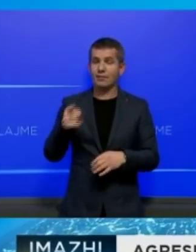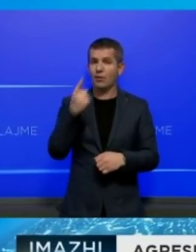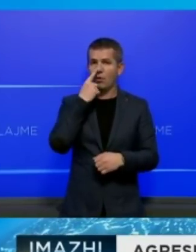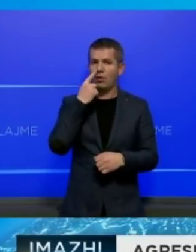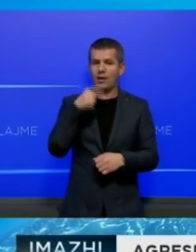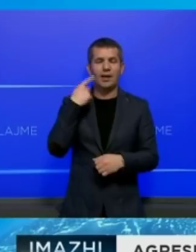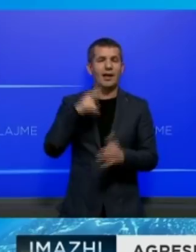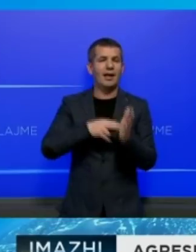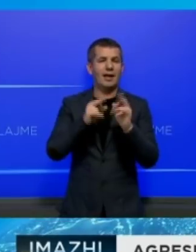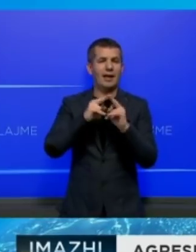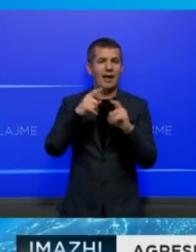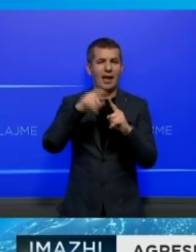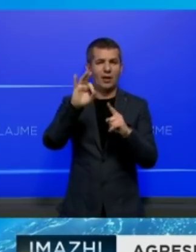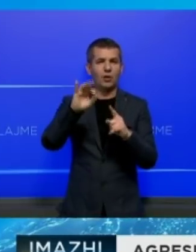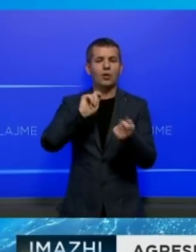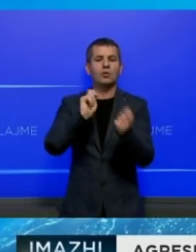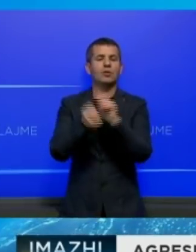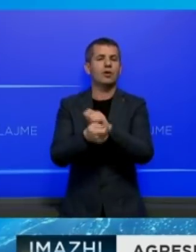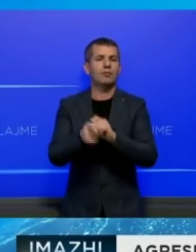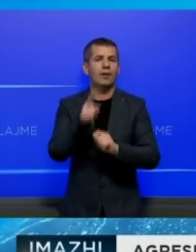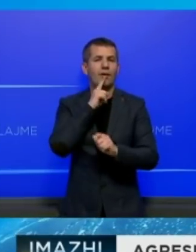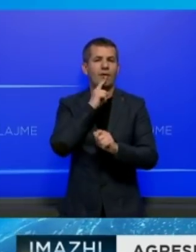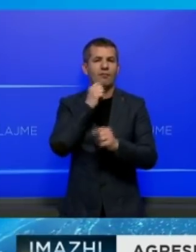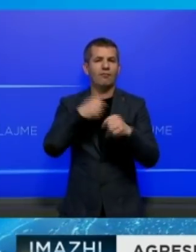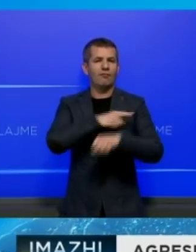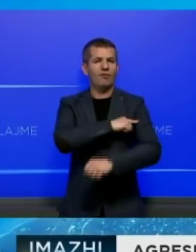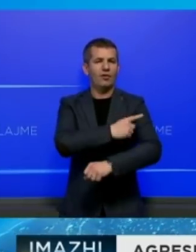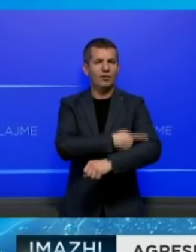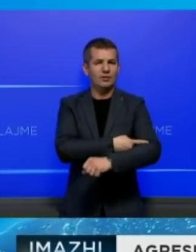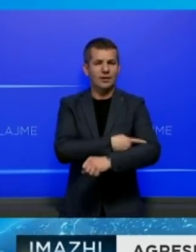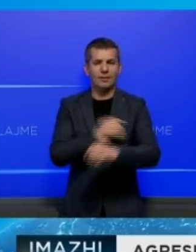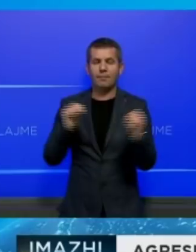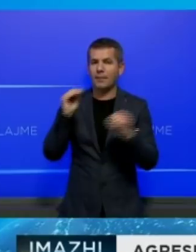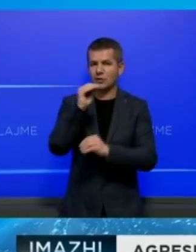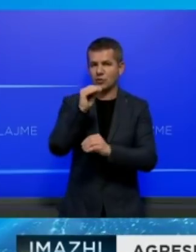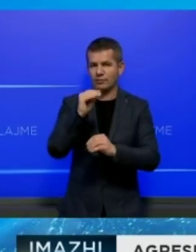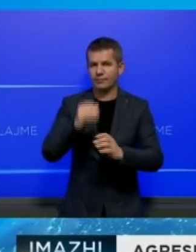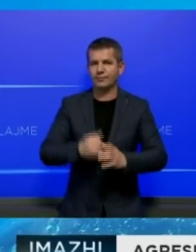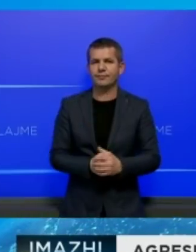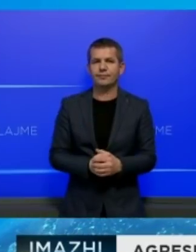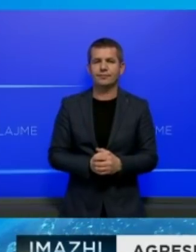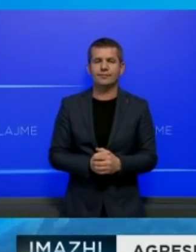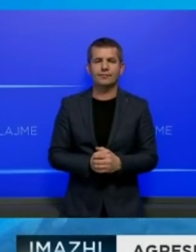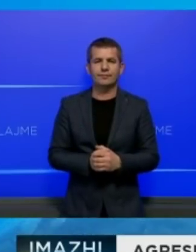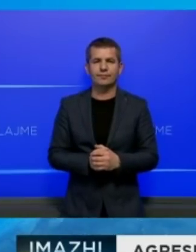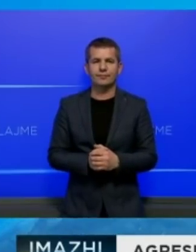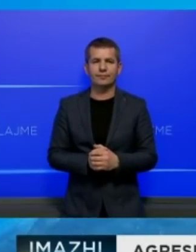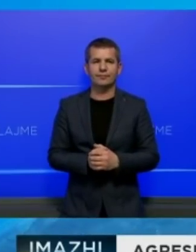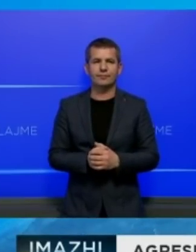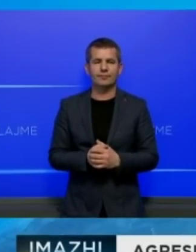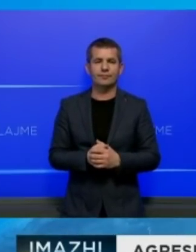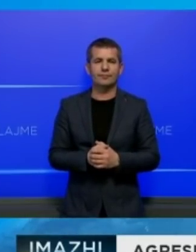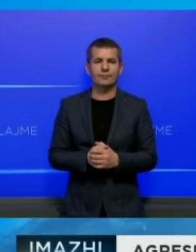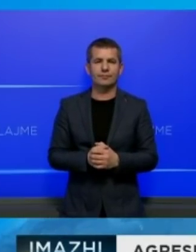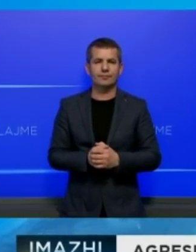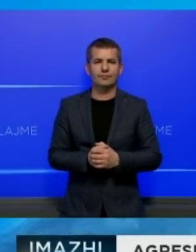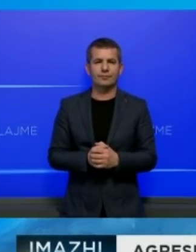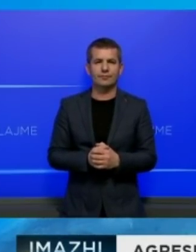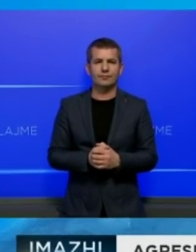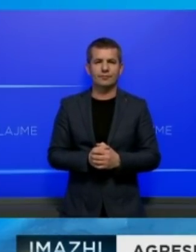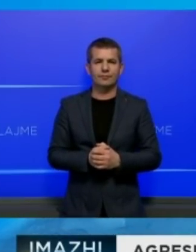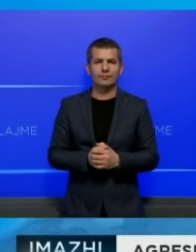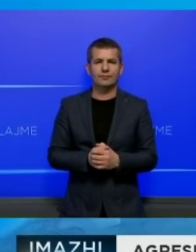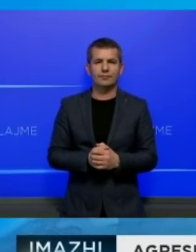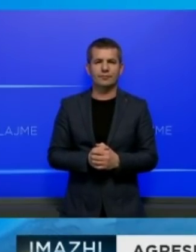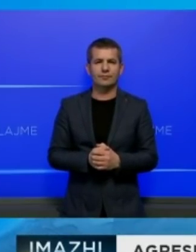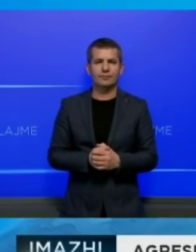ndryshon duke forcuar sigurinë e perëndimit me koston e Rusisë. Plani, які будувалися роками, підло